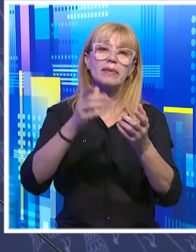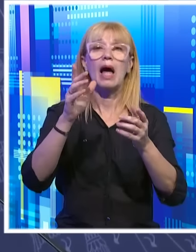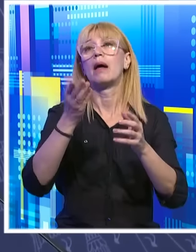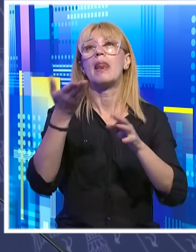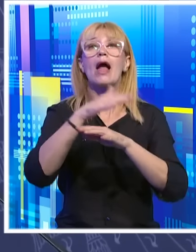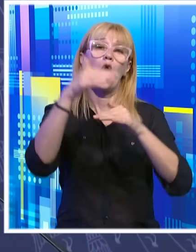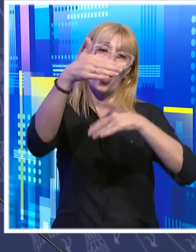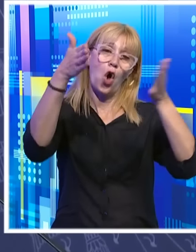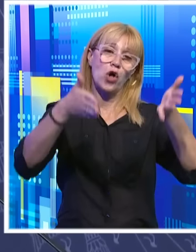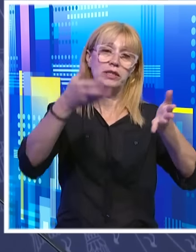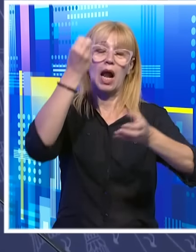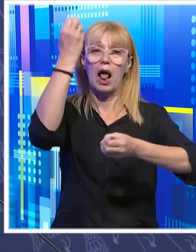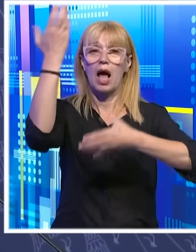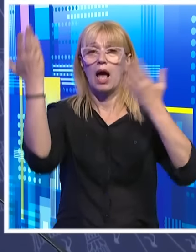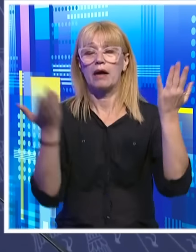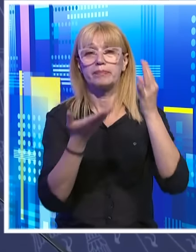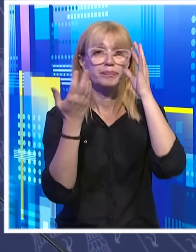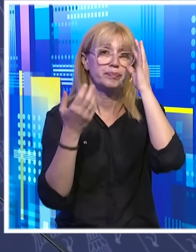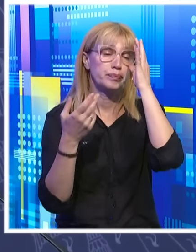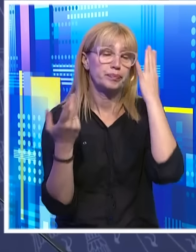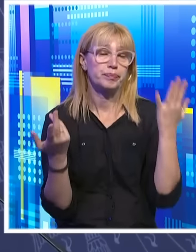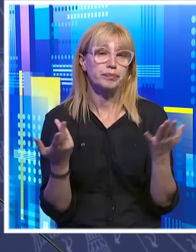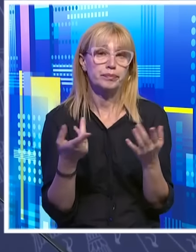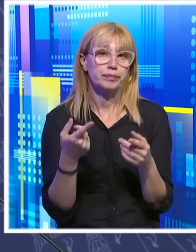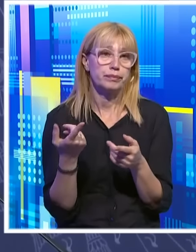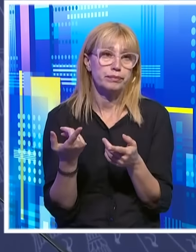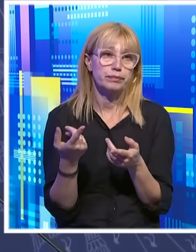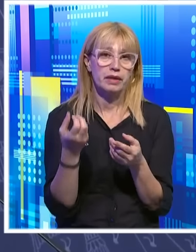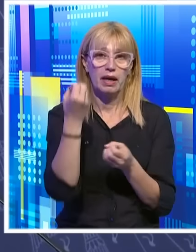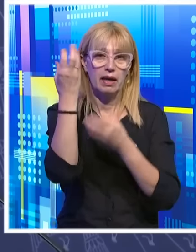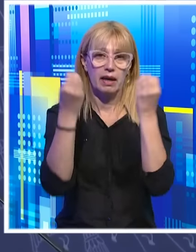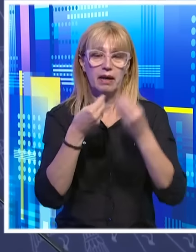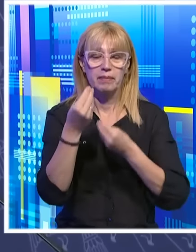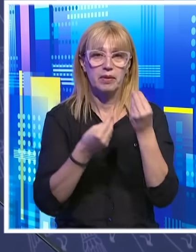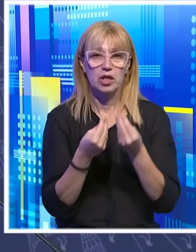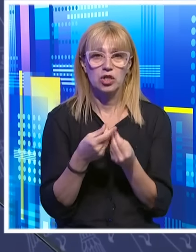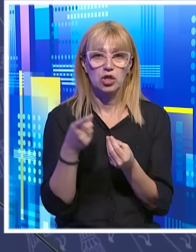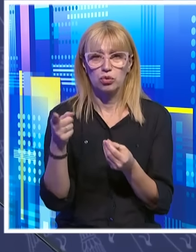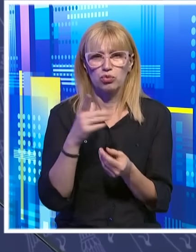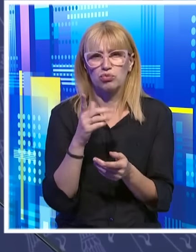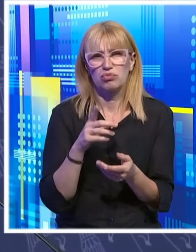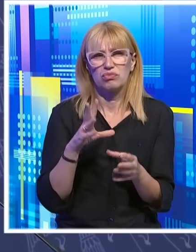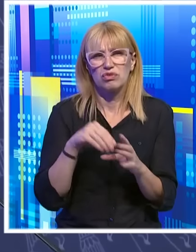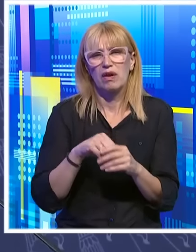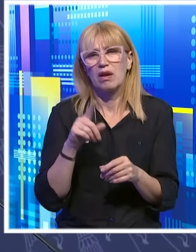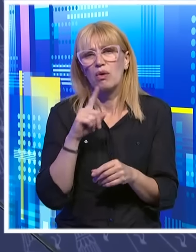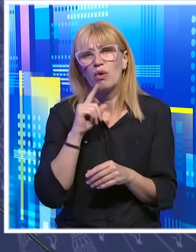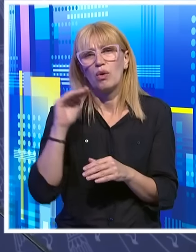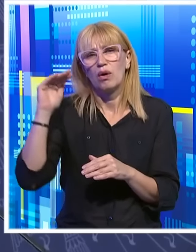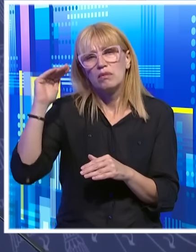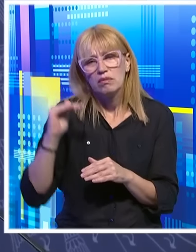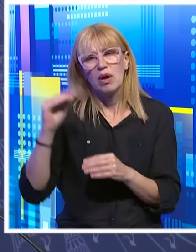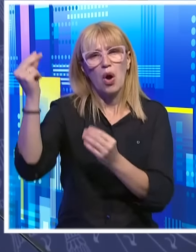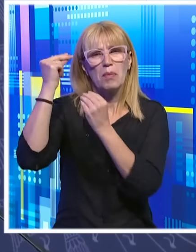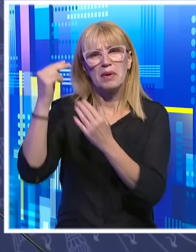dana, pričajući da to podržavaju najobrazovaniji, u stvari to podržava najneobrazovaniji deo Srbije sa najnižim strastima i